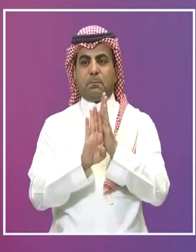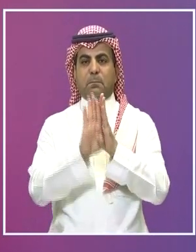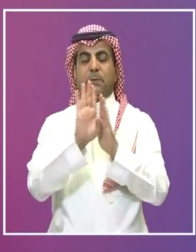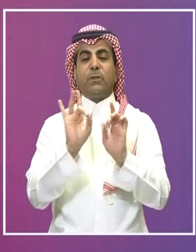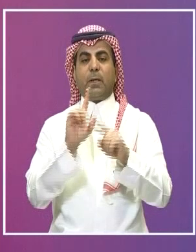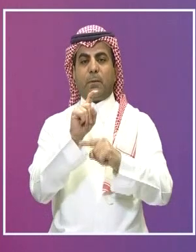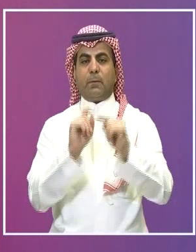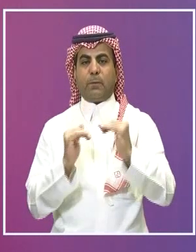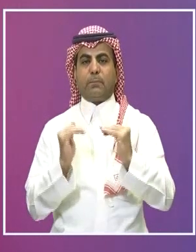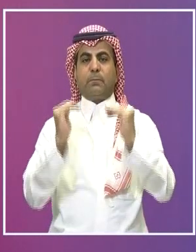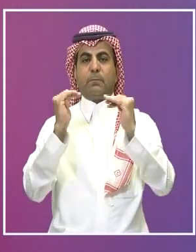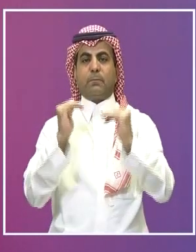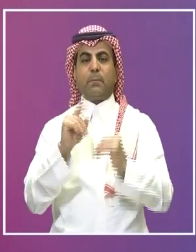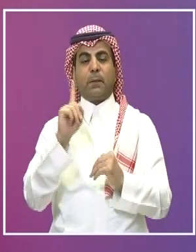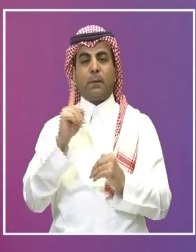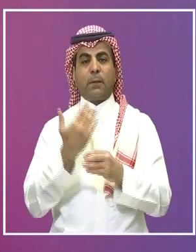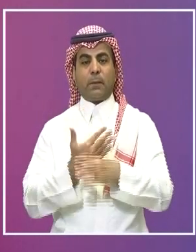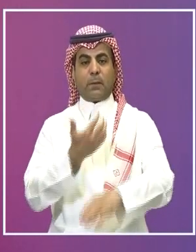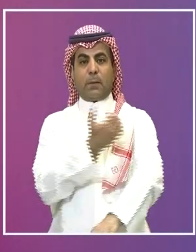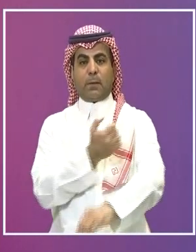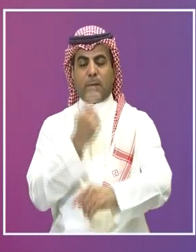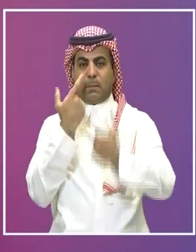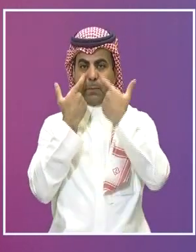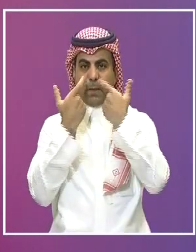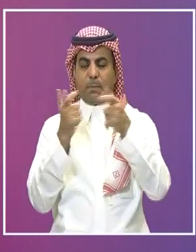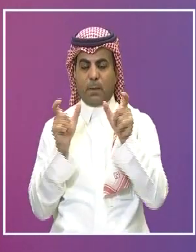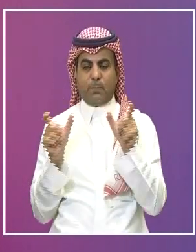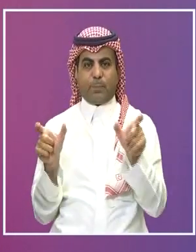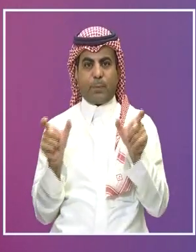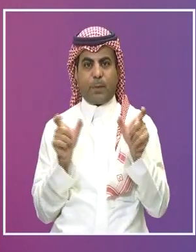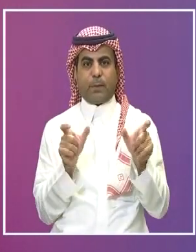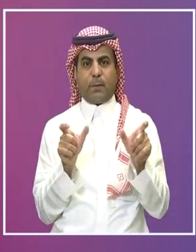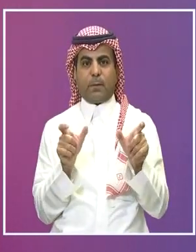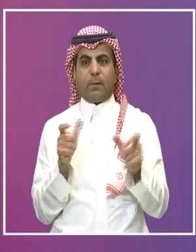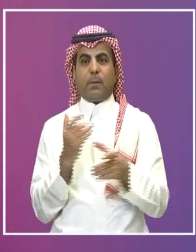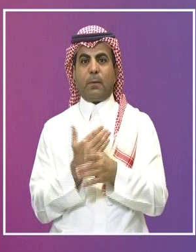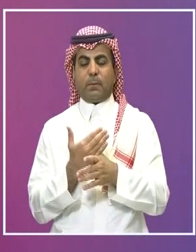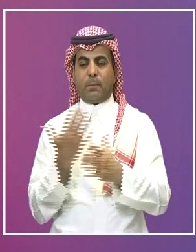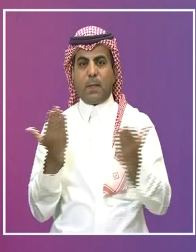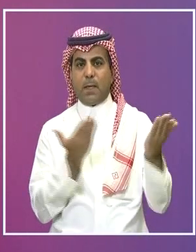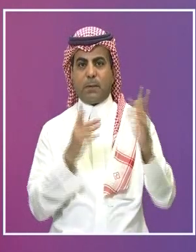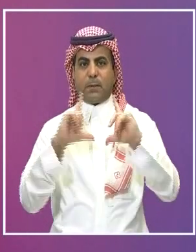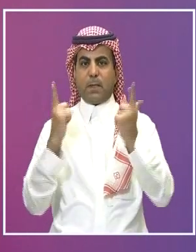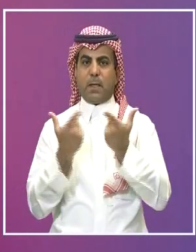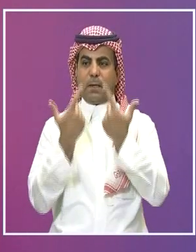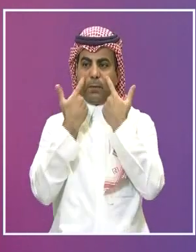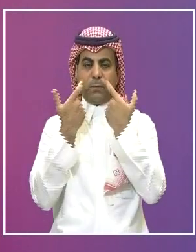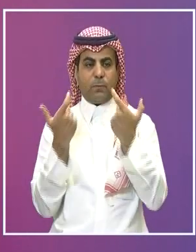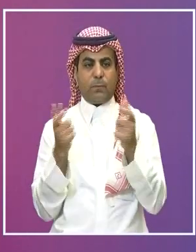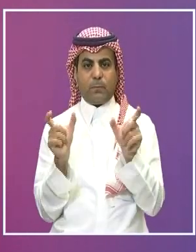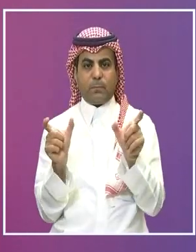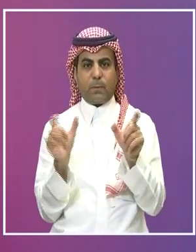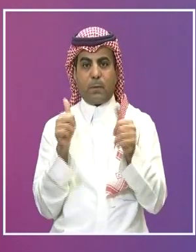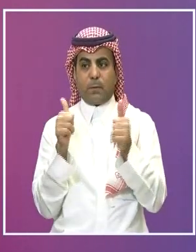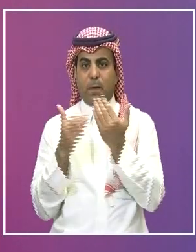مبشرة، لكن نراقب نتابع، لدينا لجان وطنية جهات علمية متخصصة تتابع وتساهم، ومتى ما